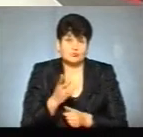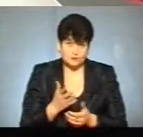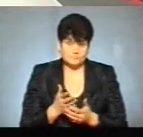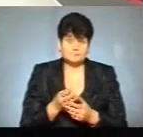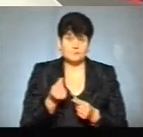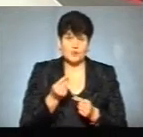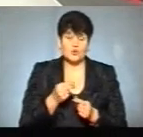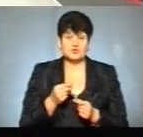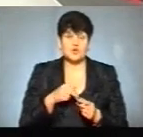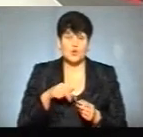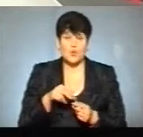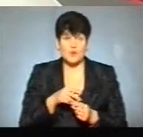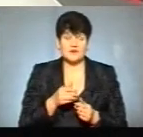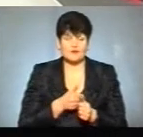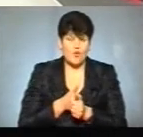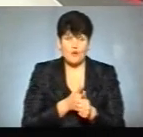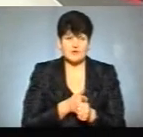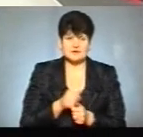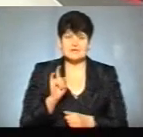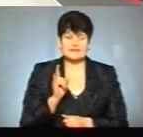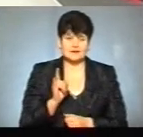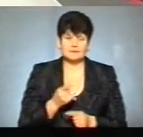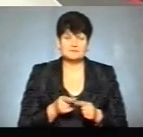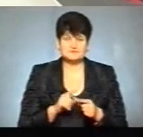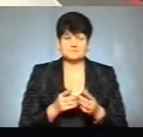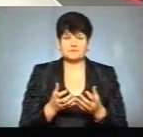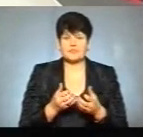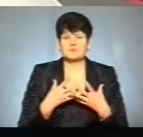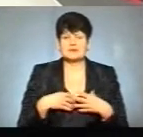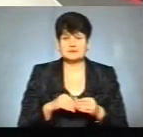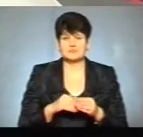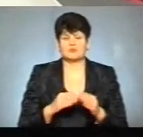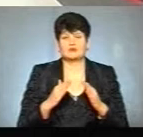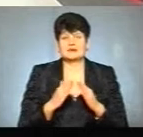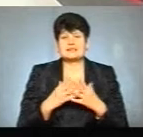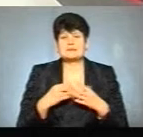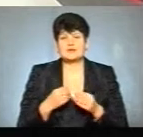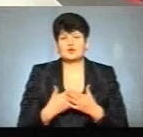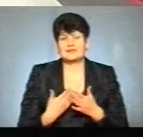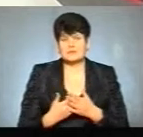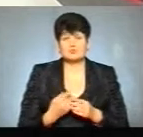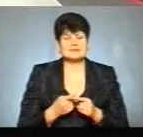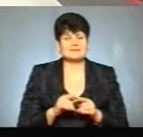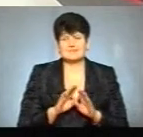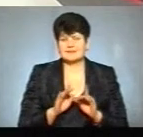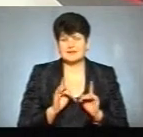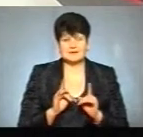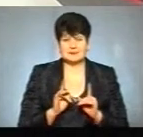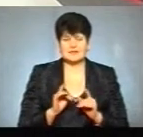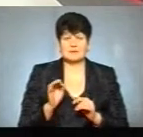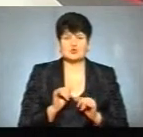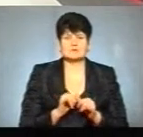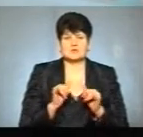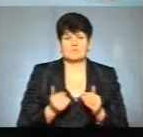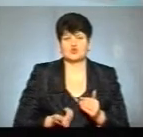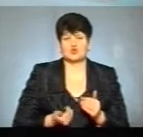гроші ходять за дитиною. Ще раз наголошую, це прийомні сім'ї, будинки сімейного типу. Це не тільки мова йде про зростання прожиткового